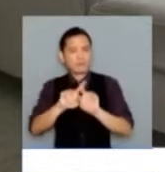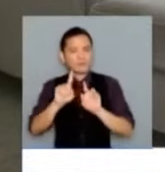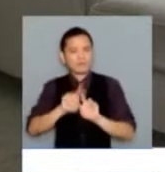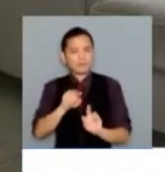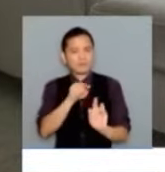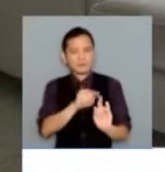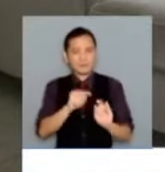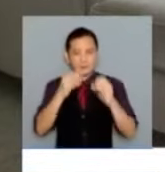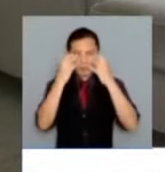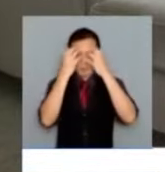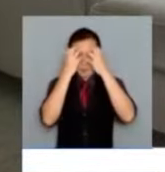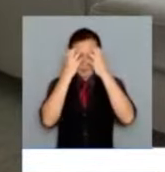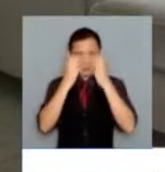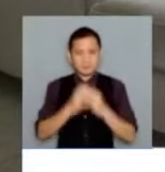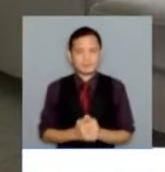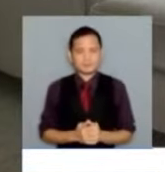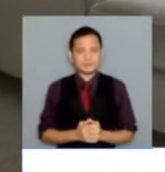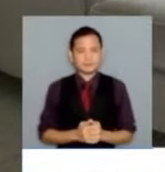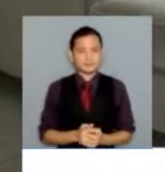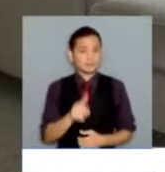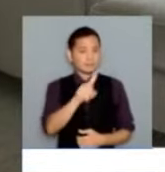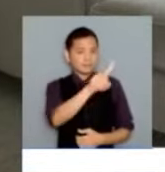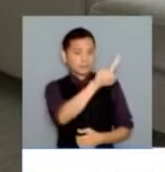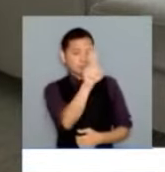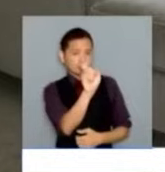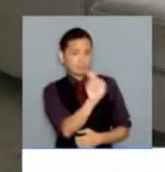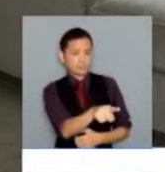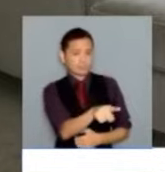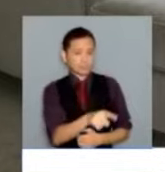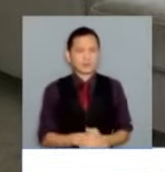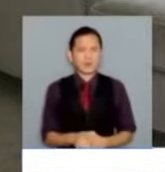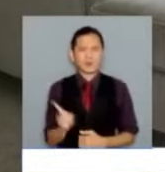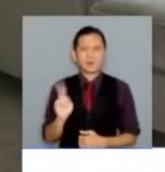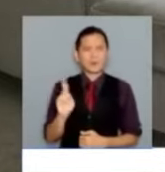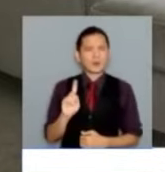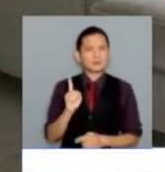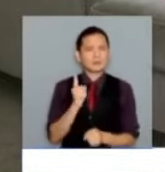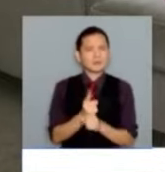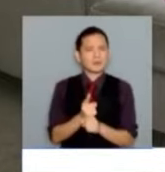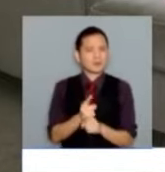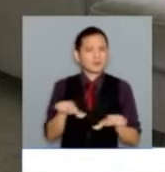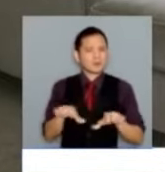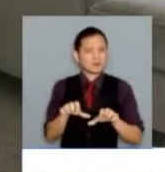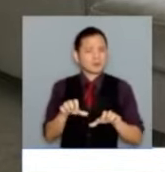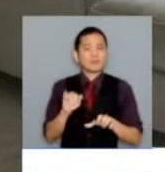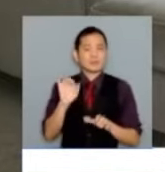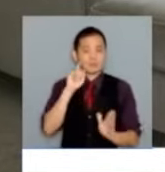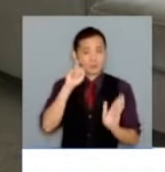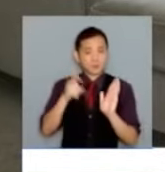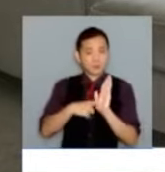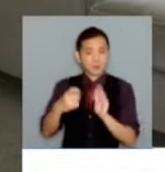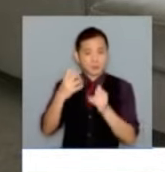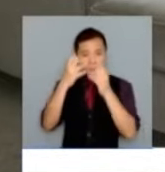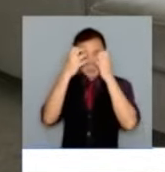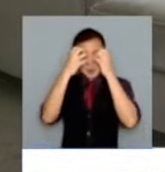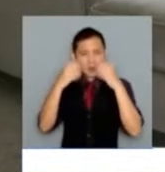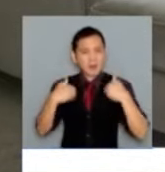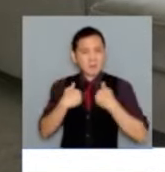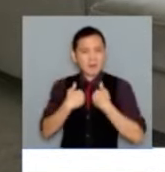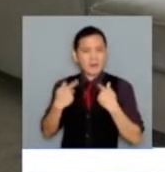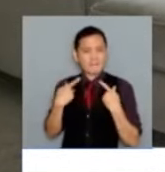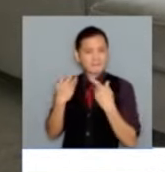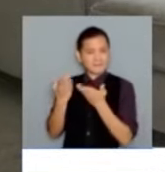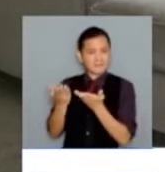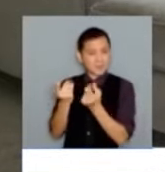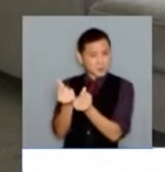Hashtag Ask Attorney, ano po ba ang tamang gawin kapag nakakita po ng tarsier o iba pang protected species? Bawal po ba